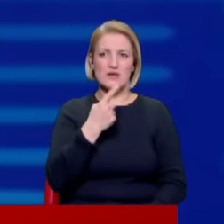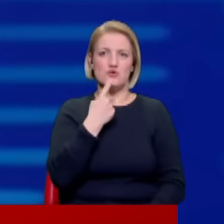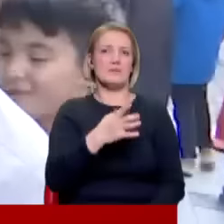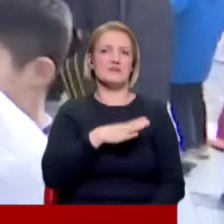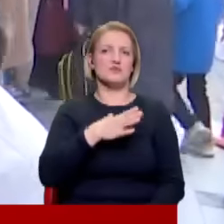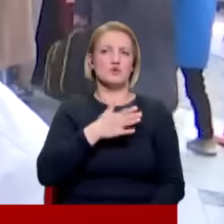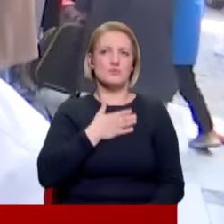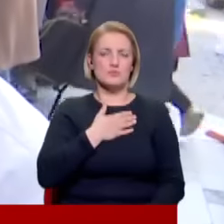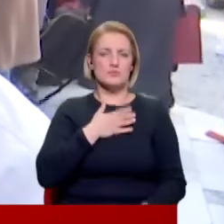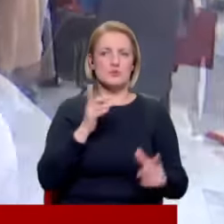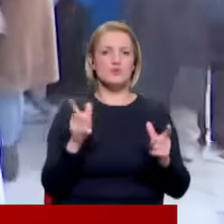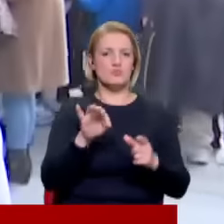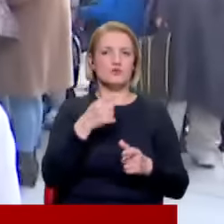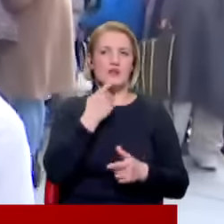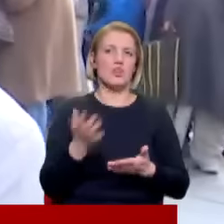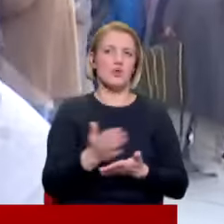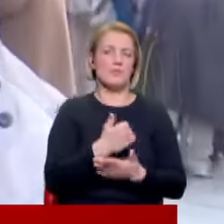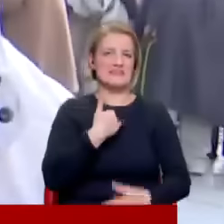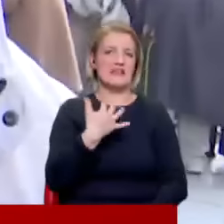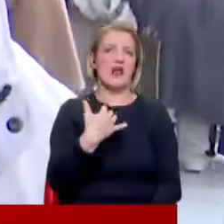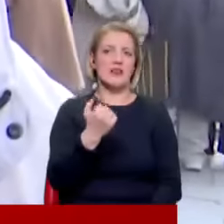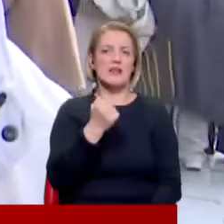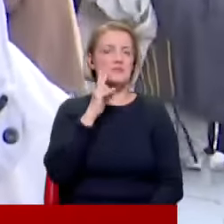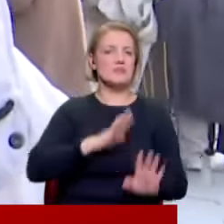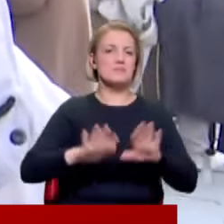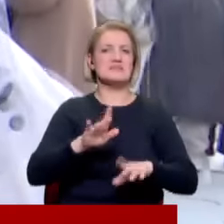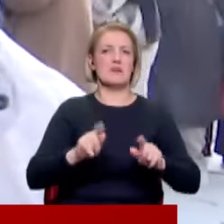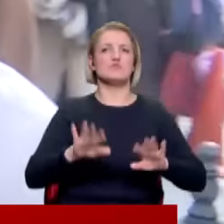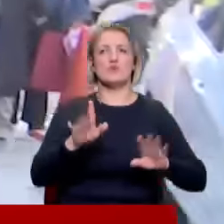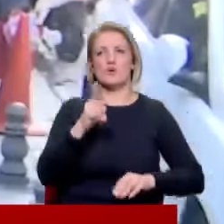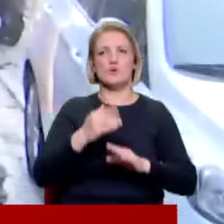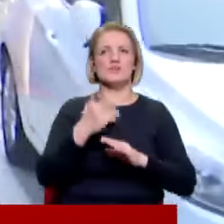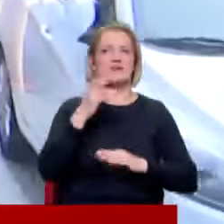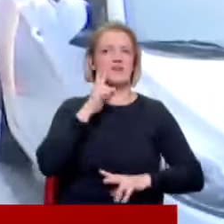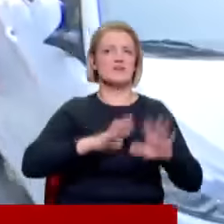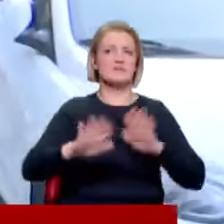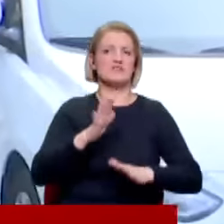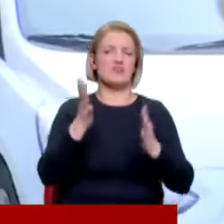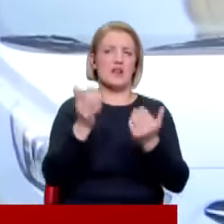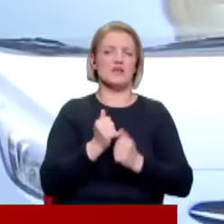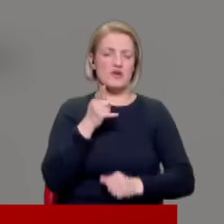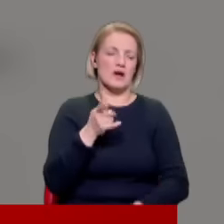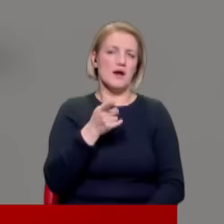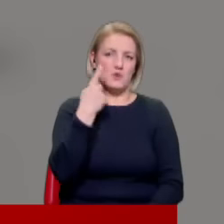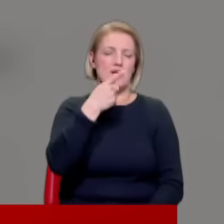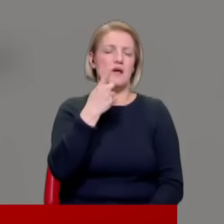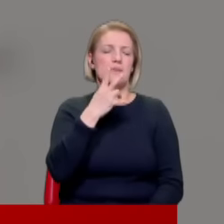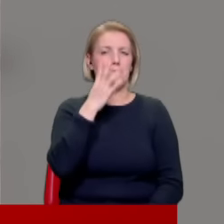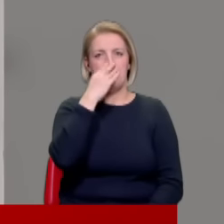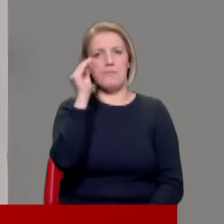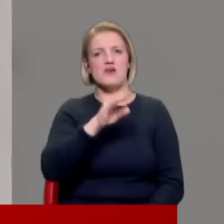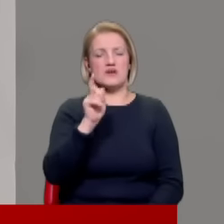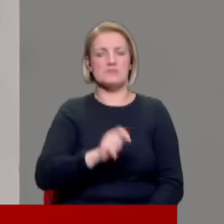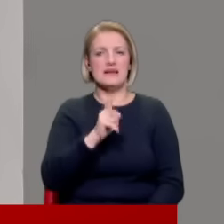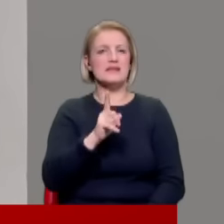belirtmek istiyorum. Toplandı bu sene. Bizden alındı. Temizlik yapılmıyor diye. Dışarıdan temizlikçi alınacak diye alındı. Hijyenik açıdan daha